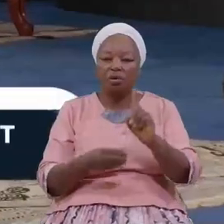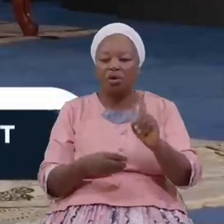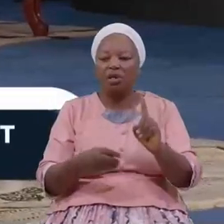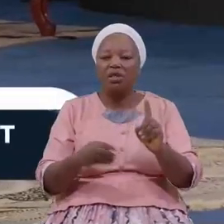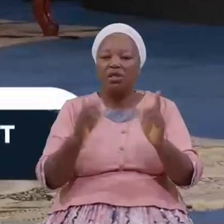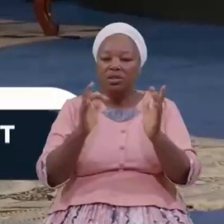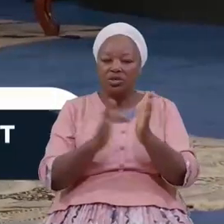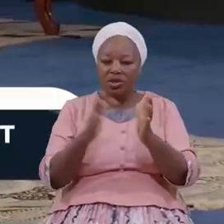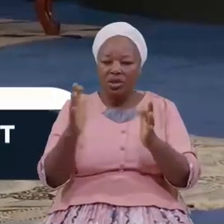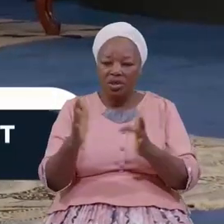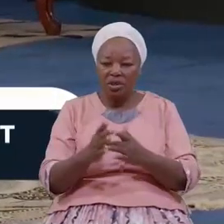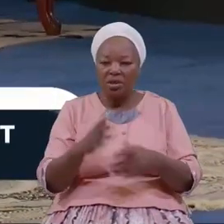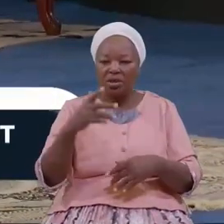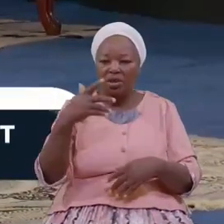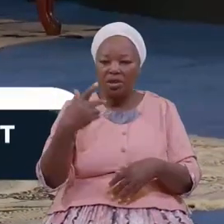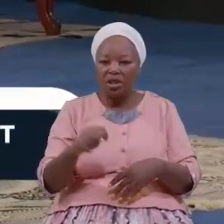Jésus,